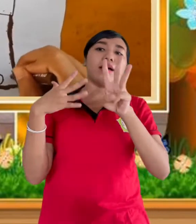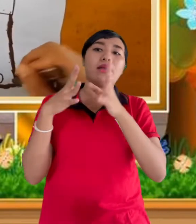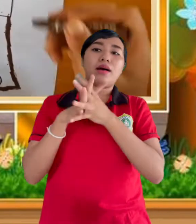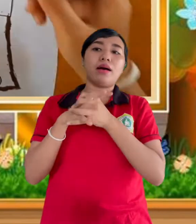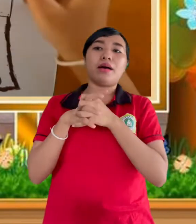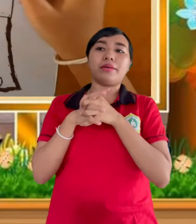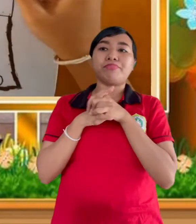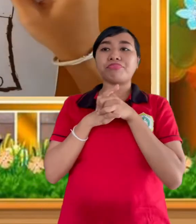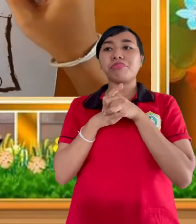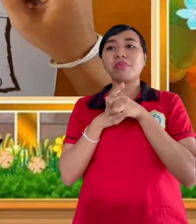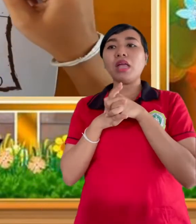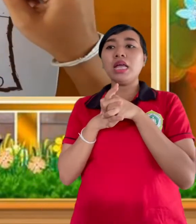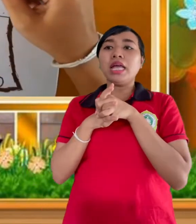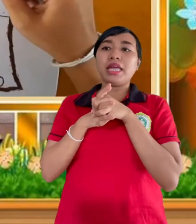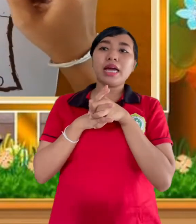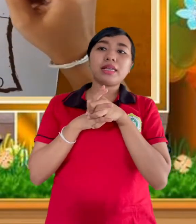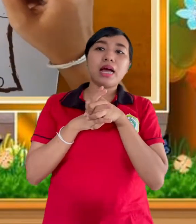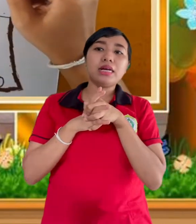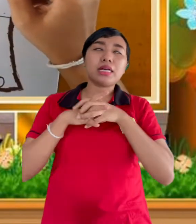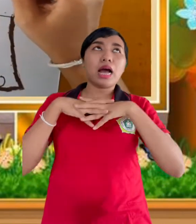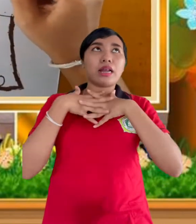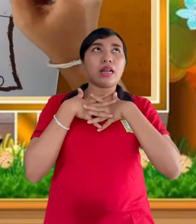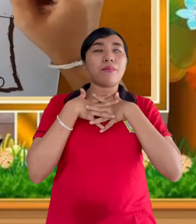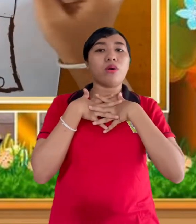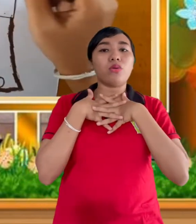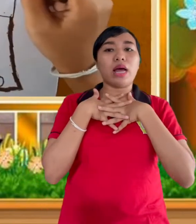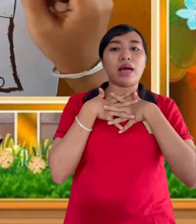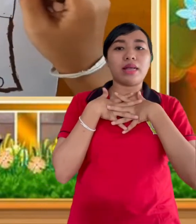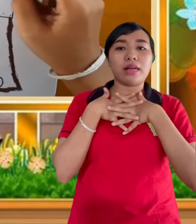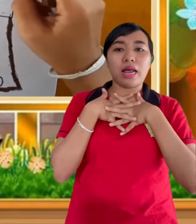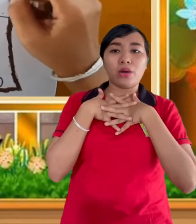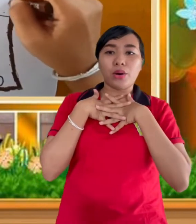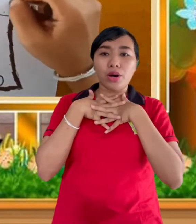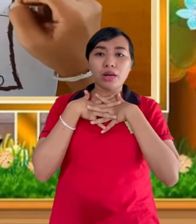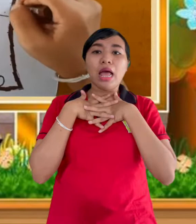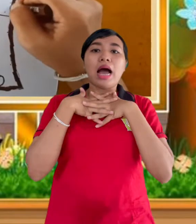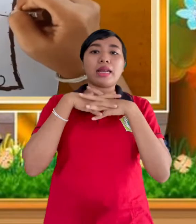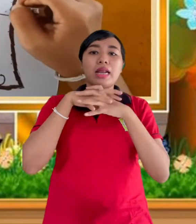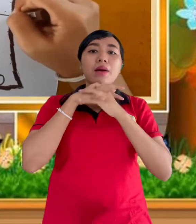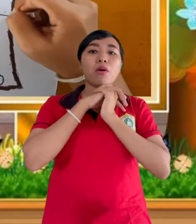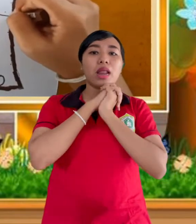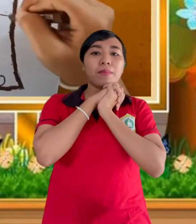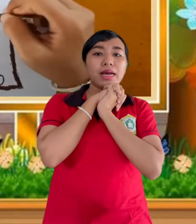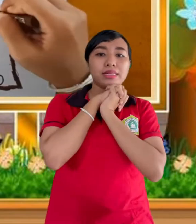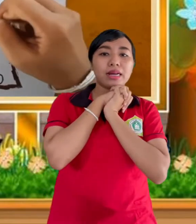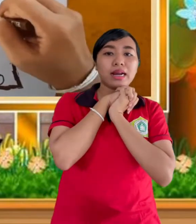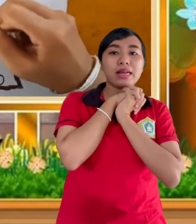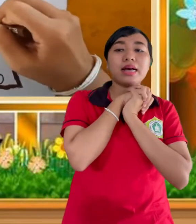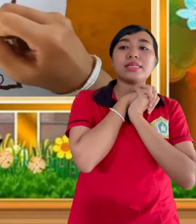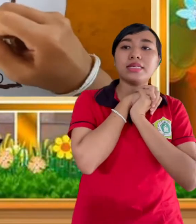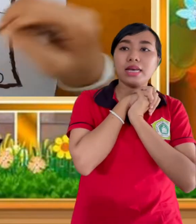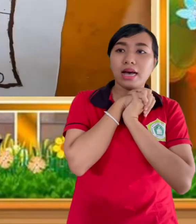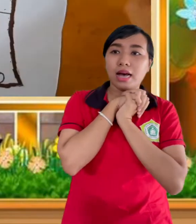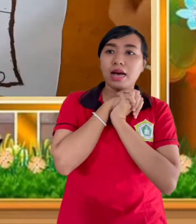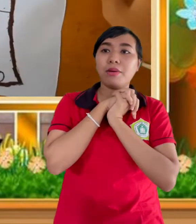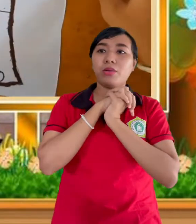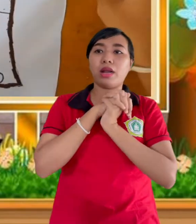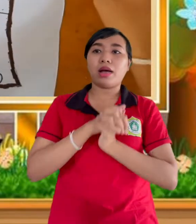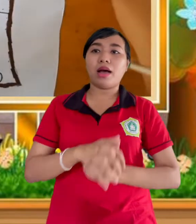warna. Nah, ingat ya, jika anak-anak menggunakan krayon, anak-anak boleh belajar gradasi